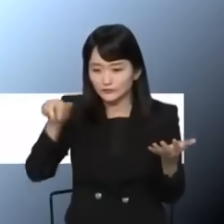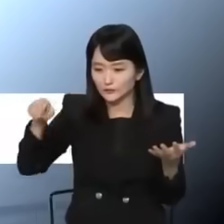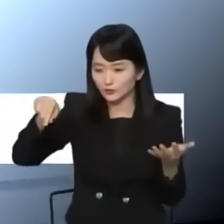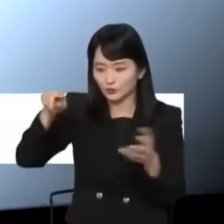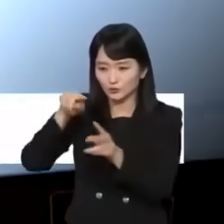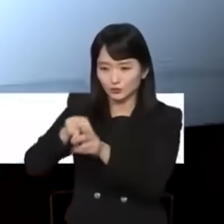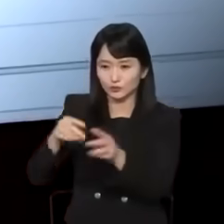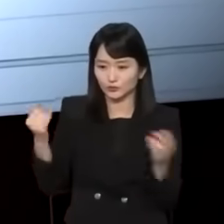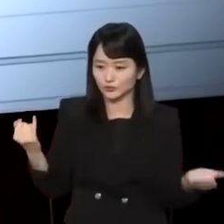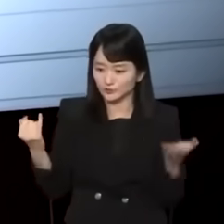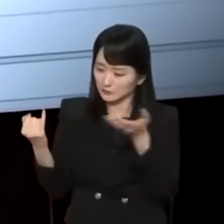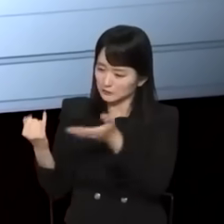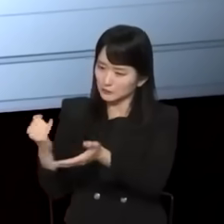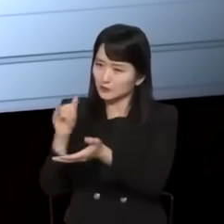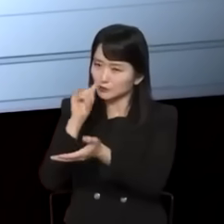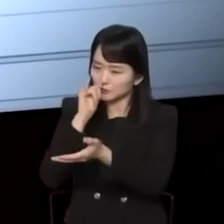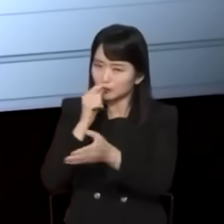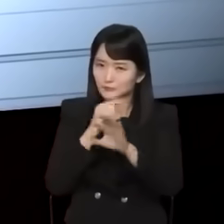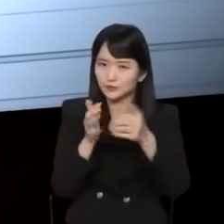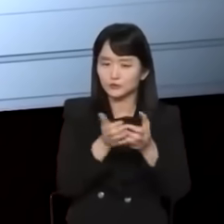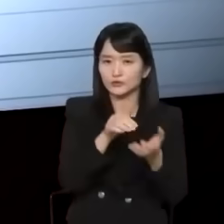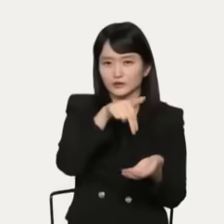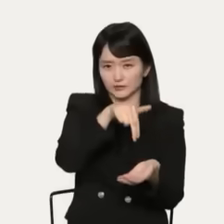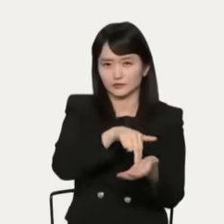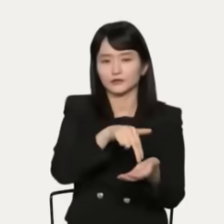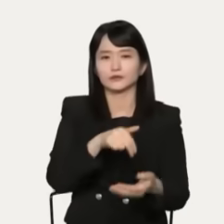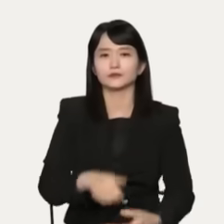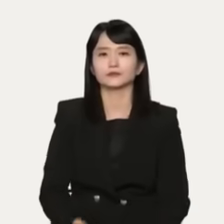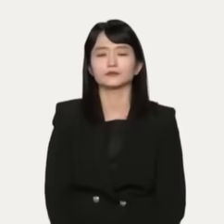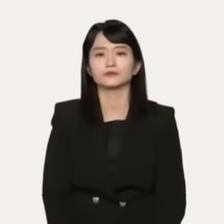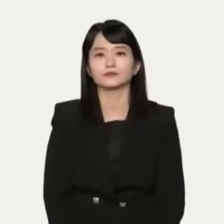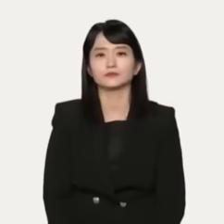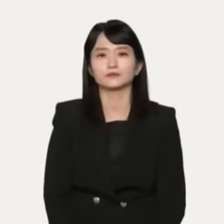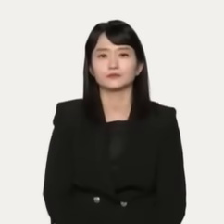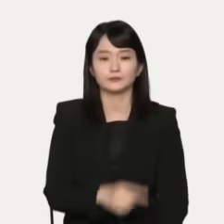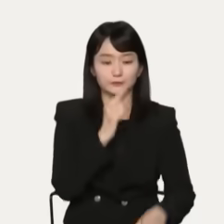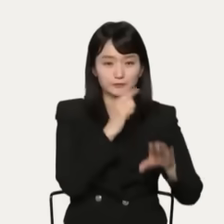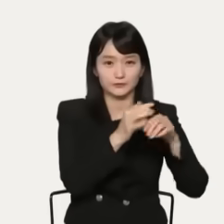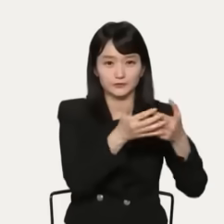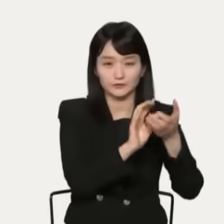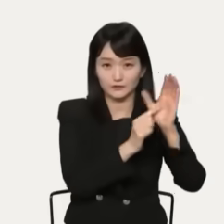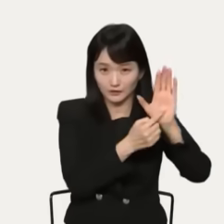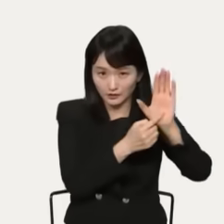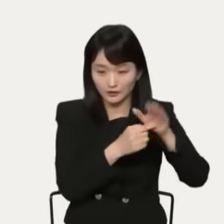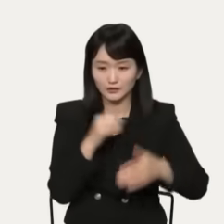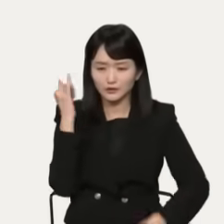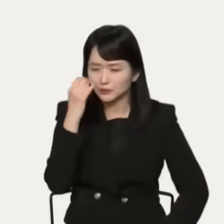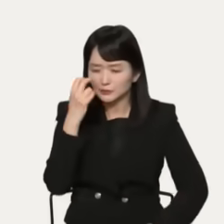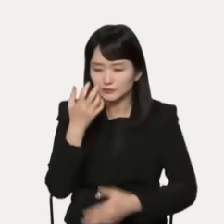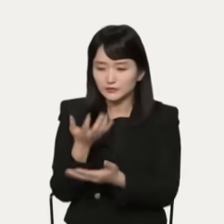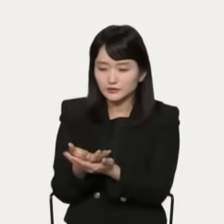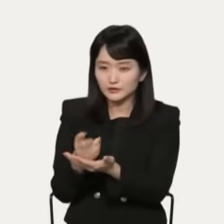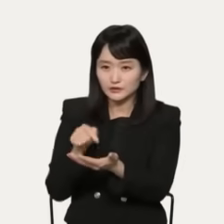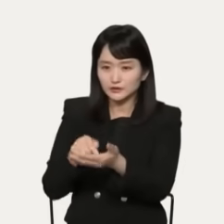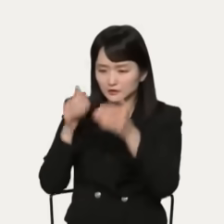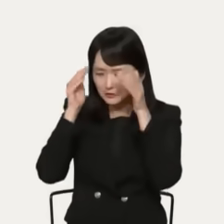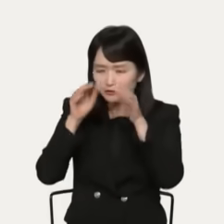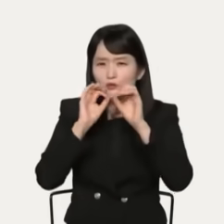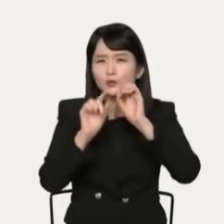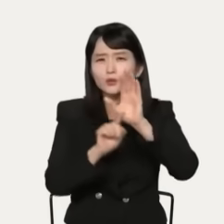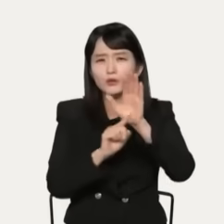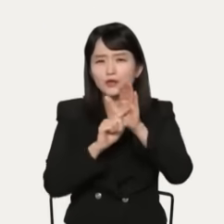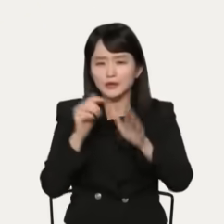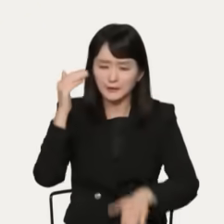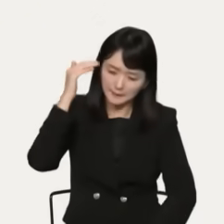가능성이 높다는게 민주당 주장입니다 민주당은이 여론 조사 데이터가 집중 홍보나 방해 조사 등에